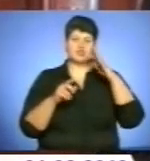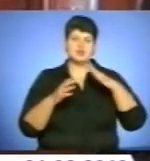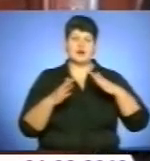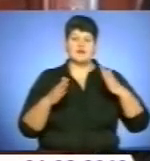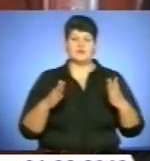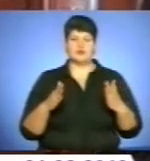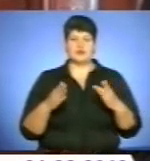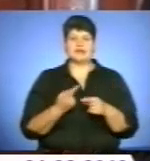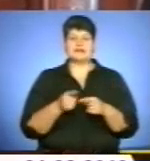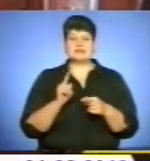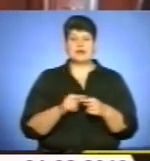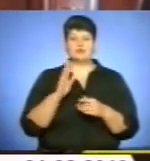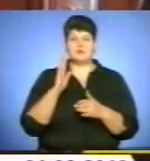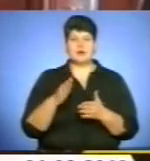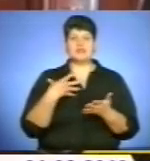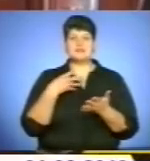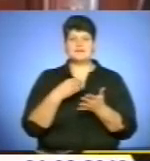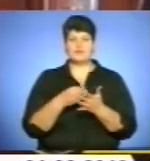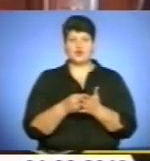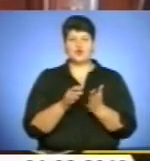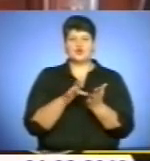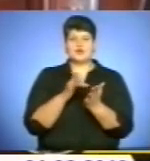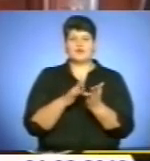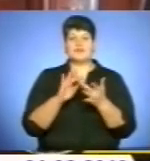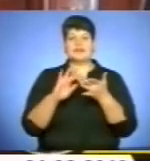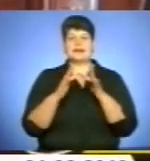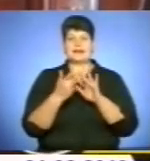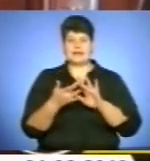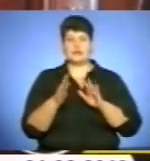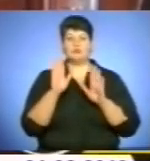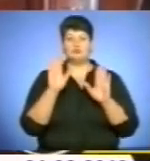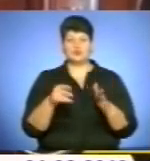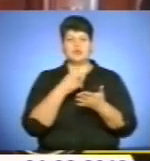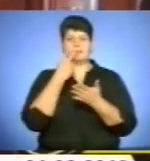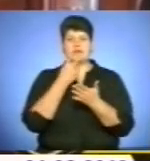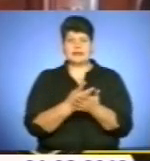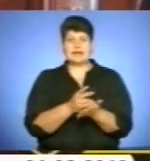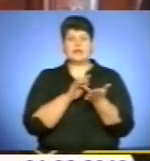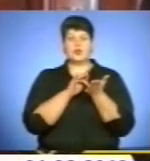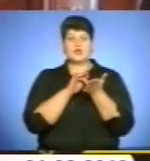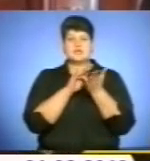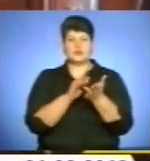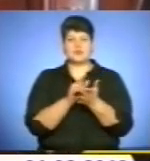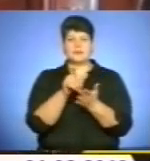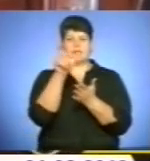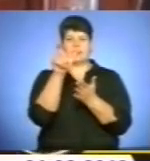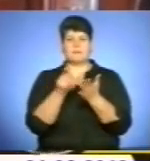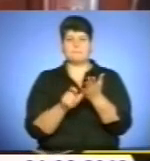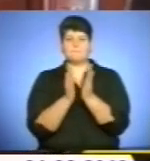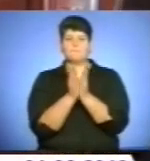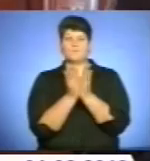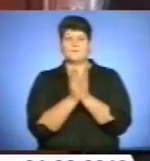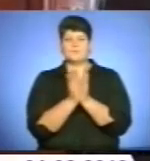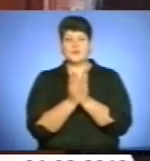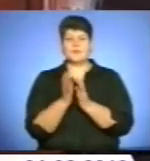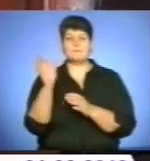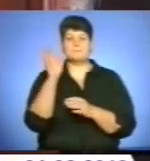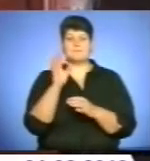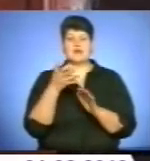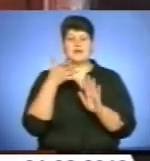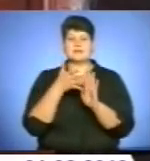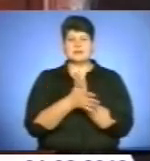свою сторінку в інтернеті, може бути репрезентований туристичними буклетами. Для реалізації проєкту можна